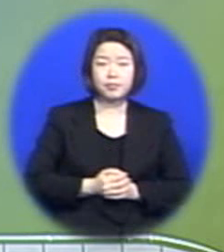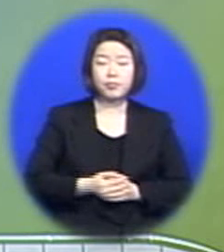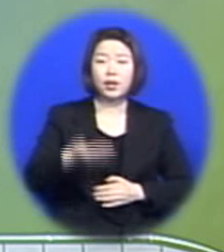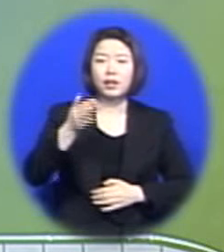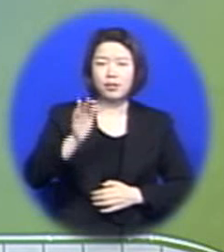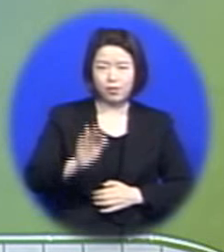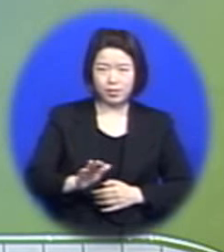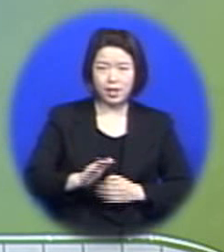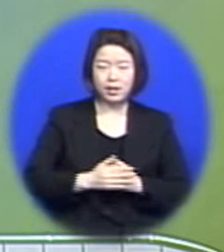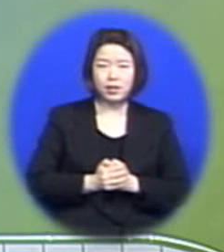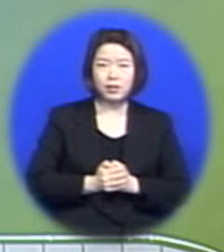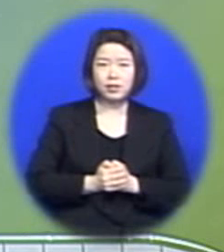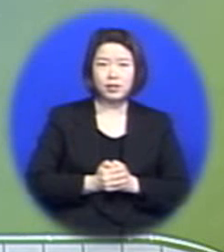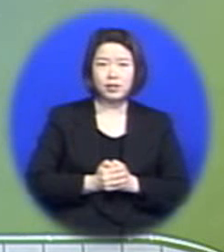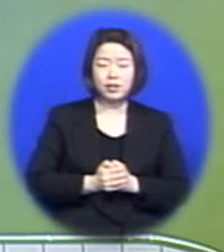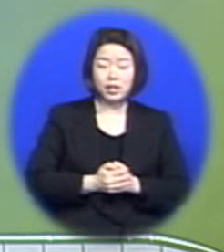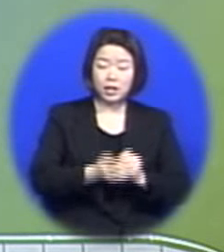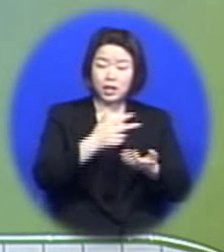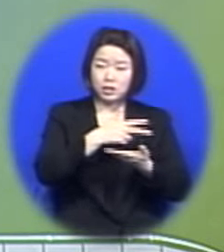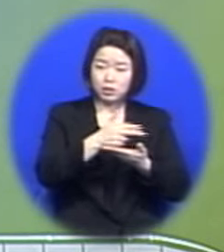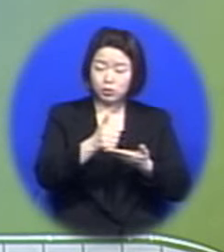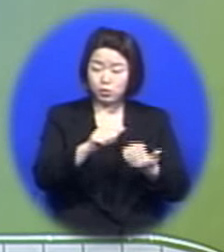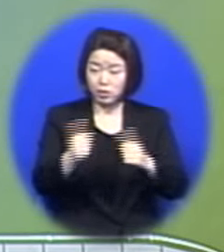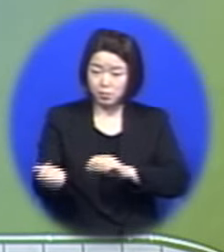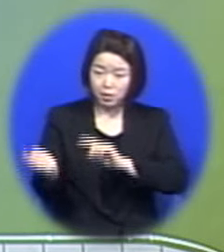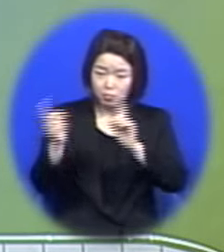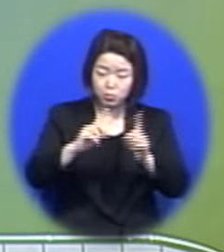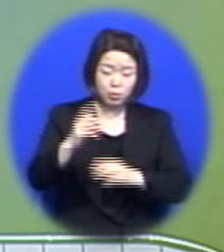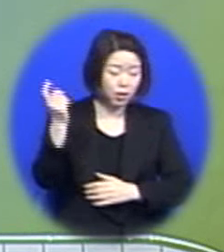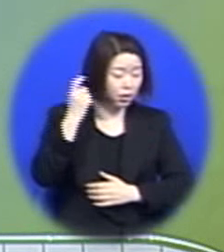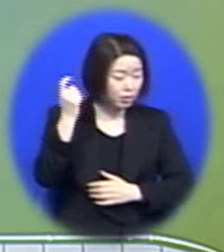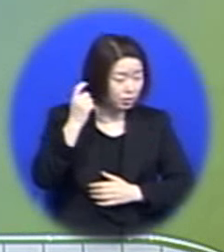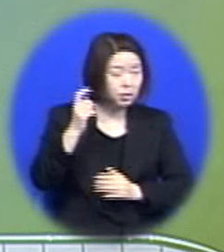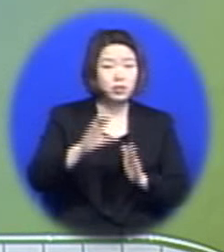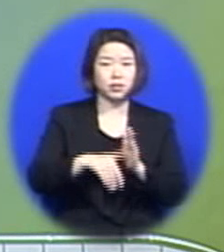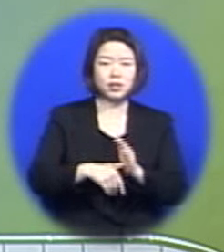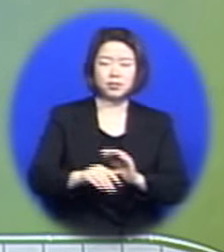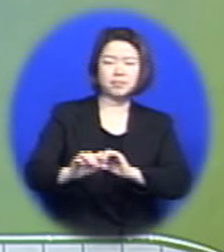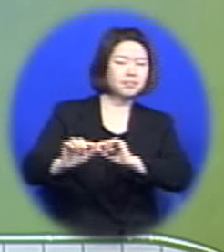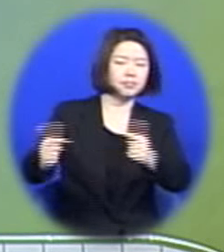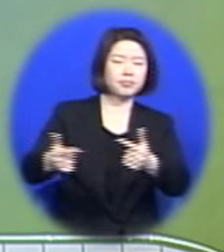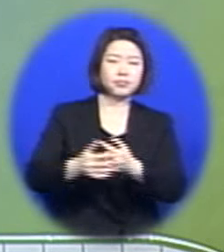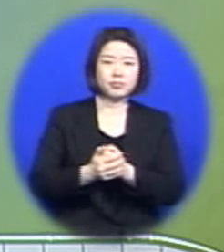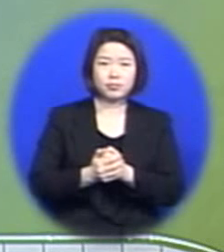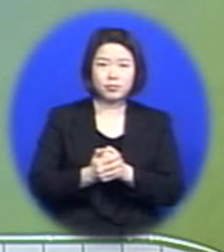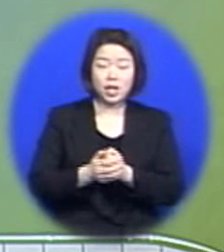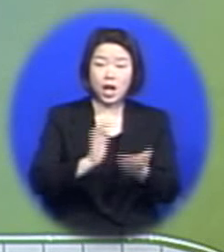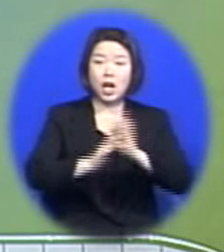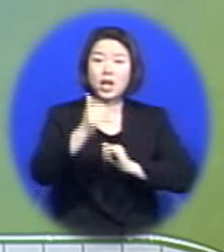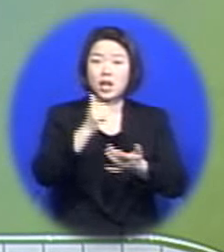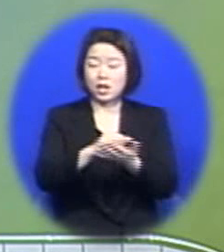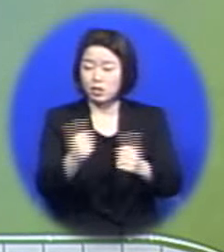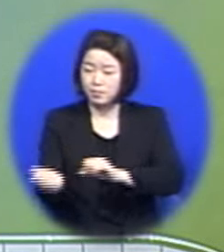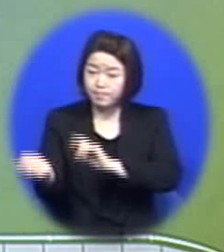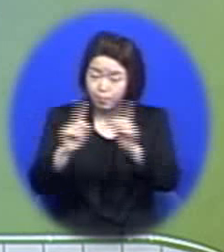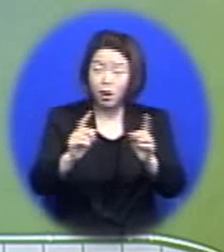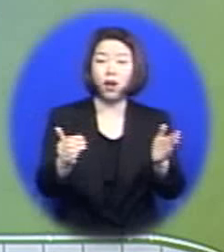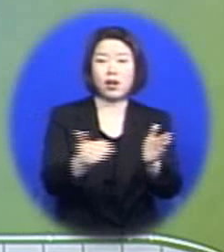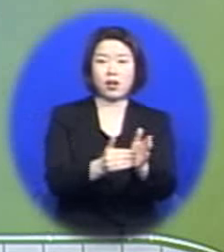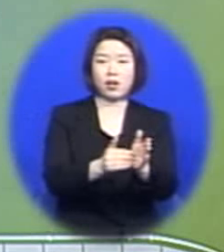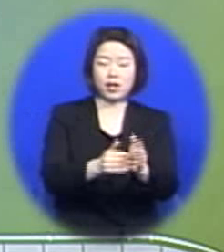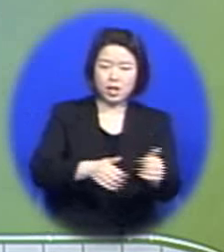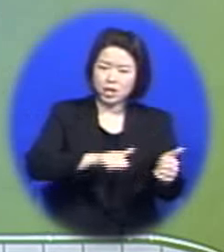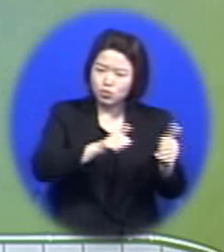그런데 주님의 부활의 소식을 들으면서 아니야! 예수님이 부활하셨대!